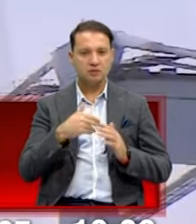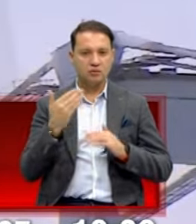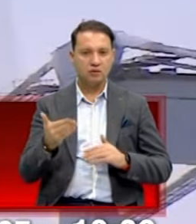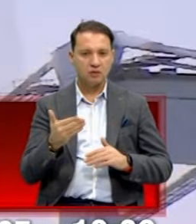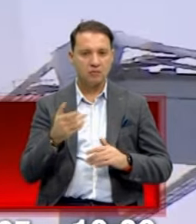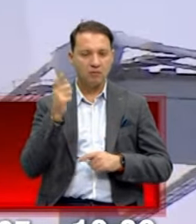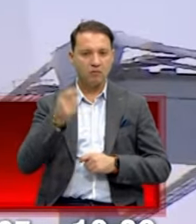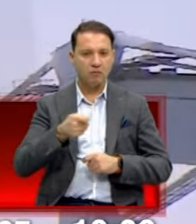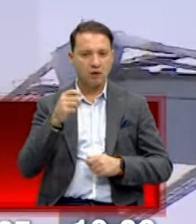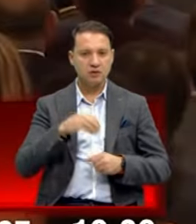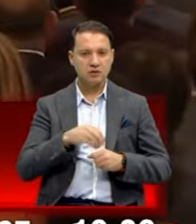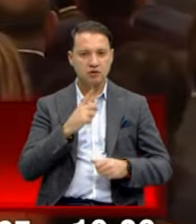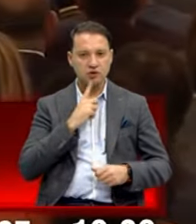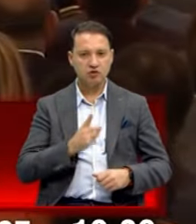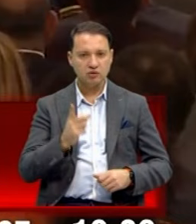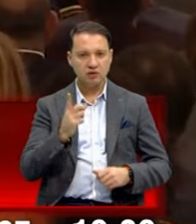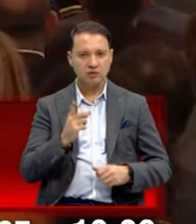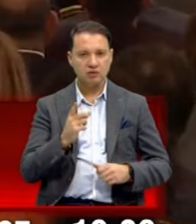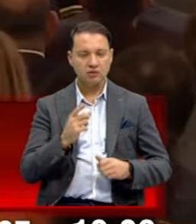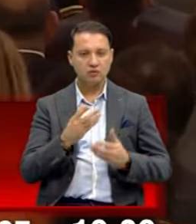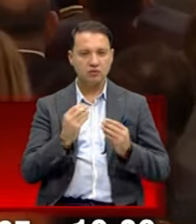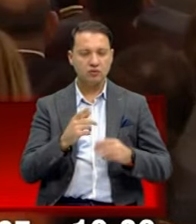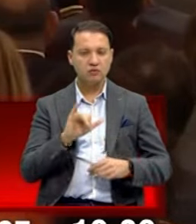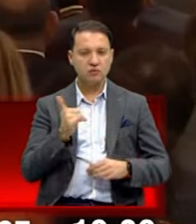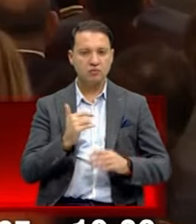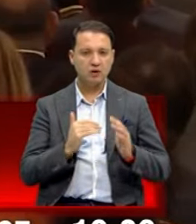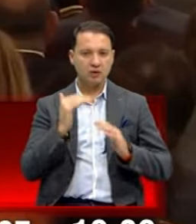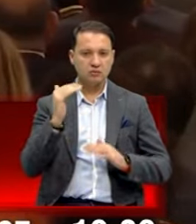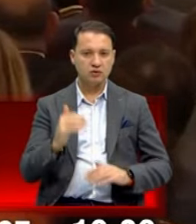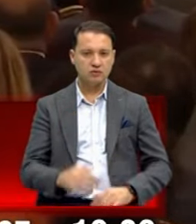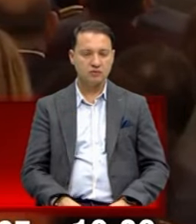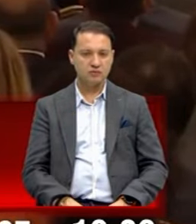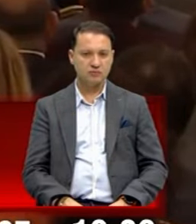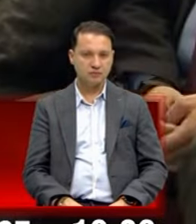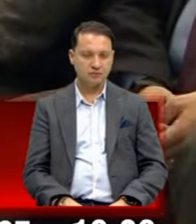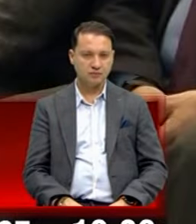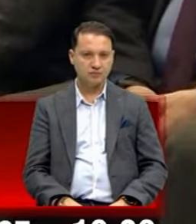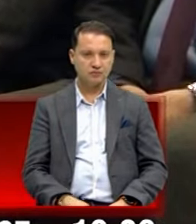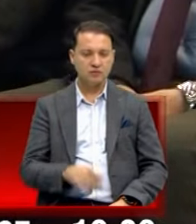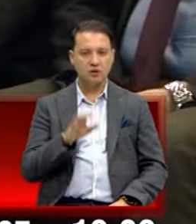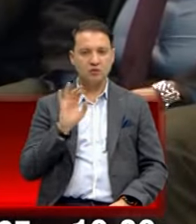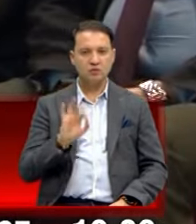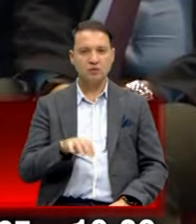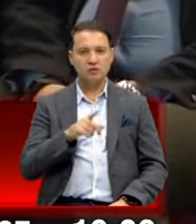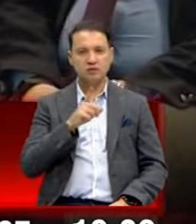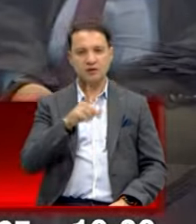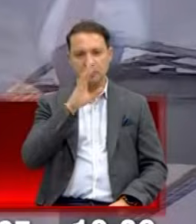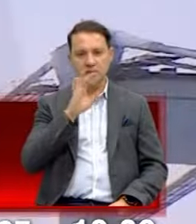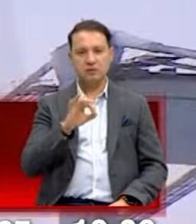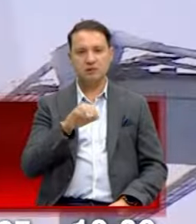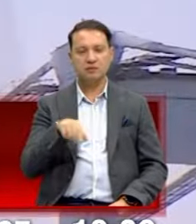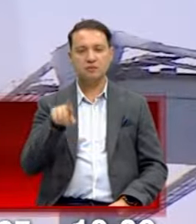ardından madenle ilgili şikayetler çok yoğun bir biçimde artmıştır. Bugün